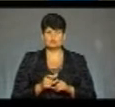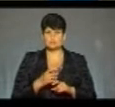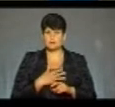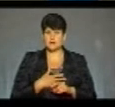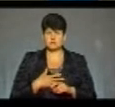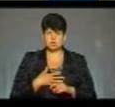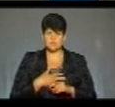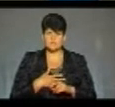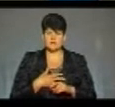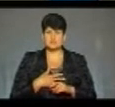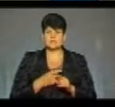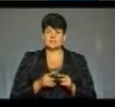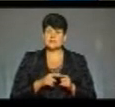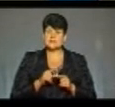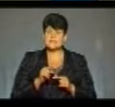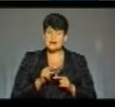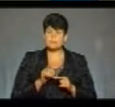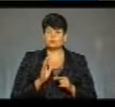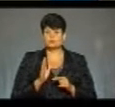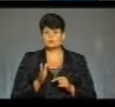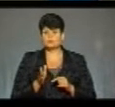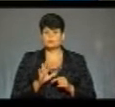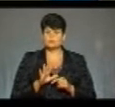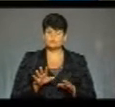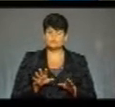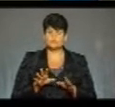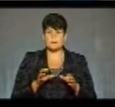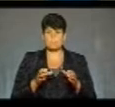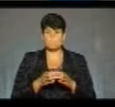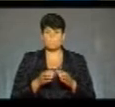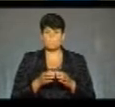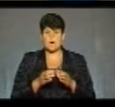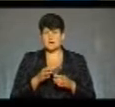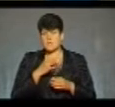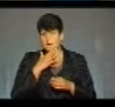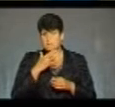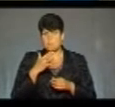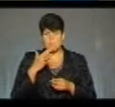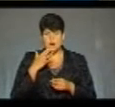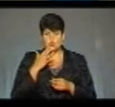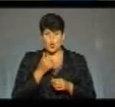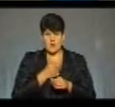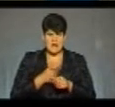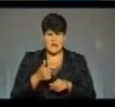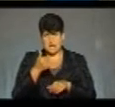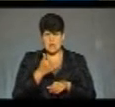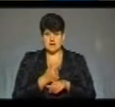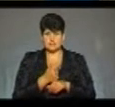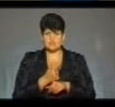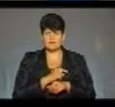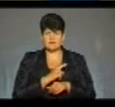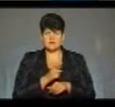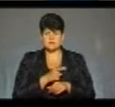чи це не буде, скажімо, партія багатьох лідерів і